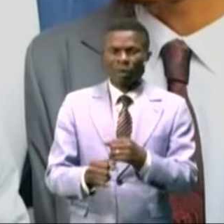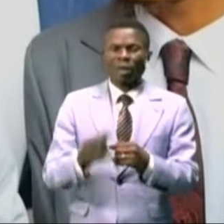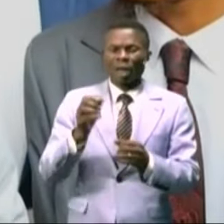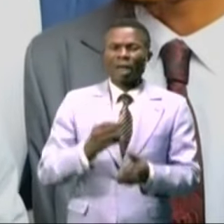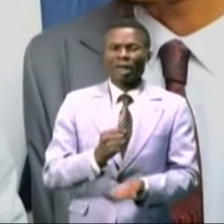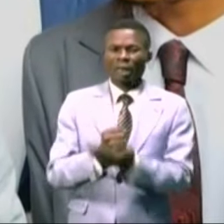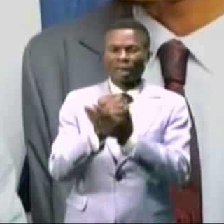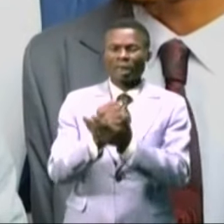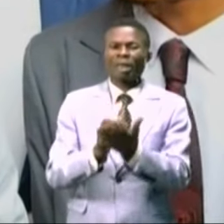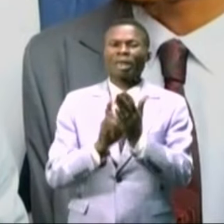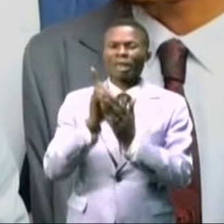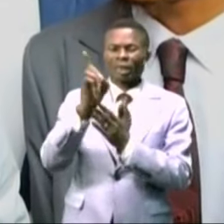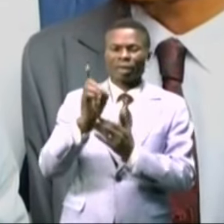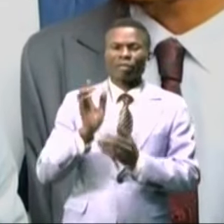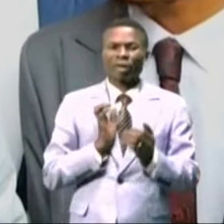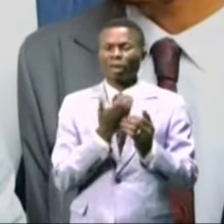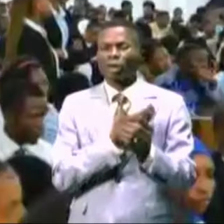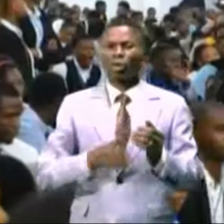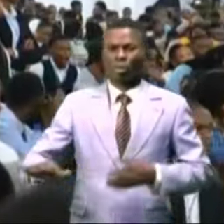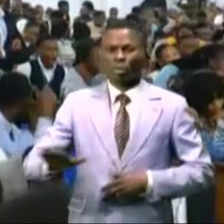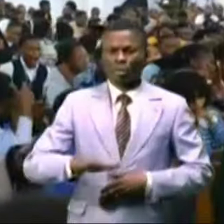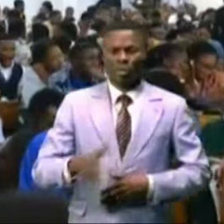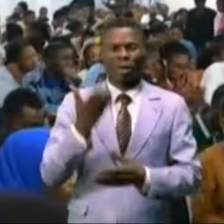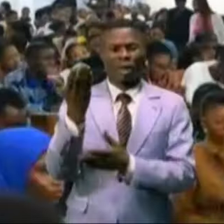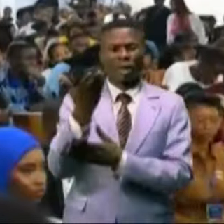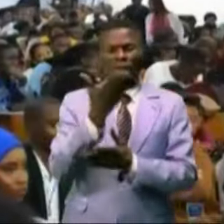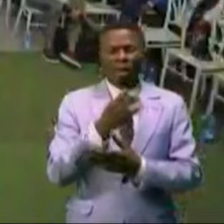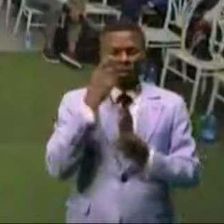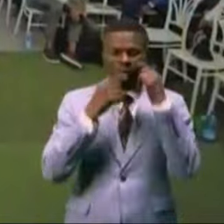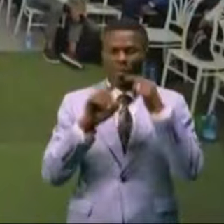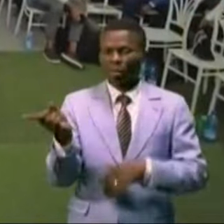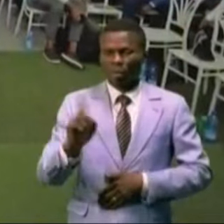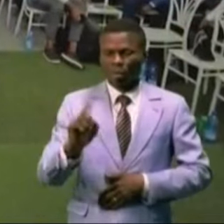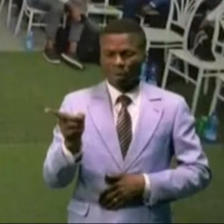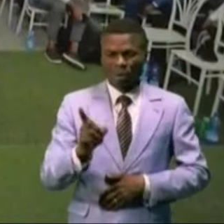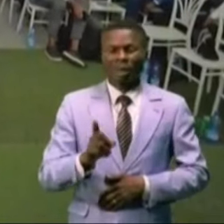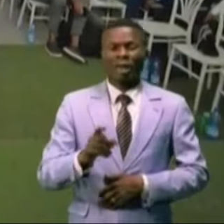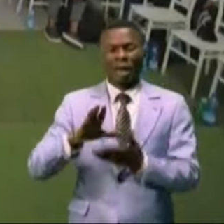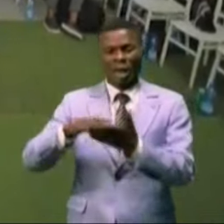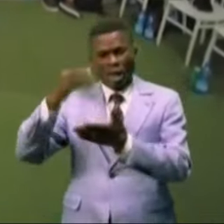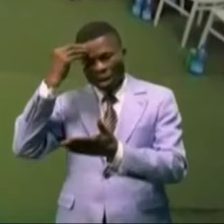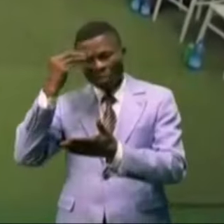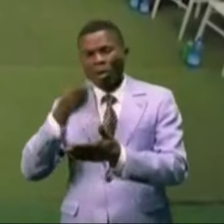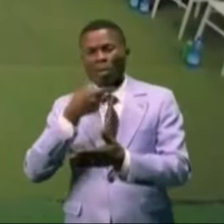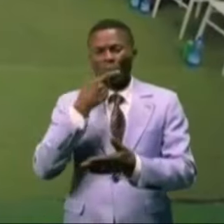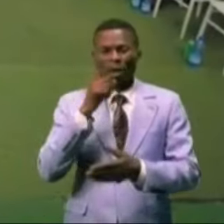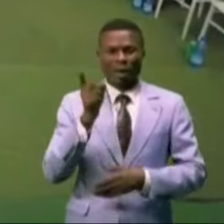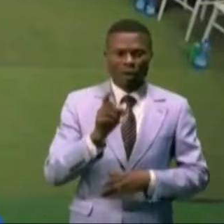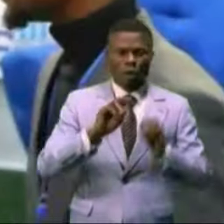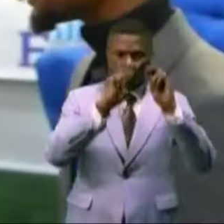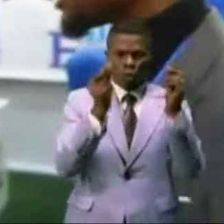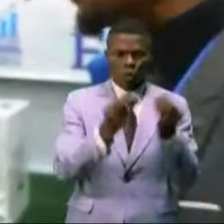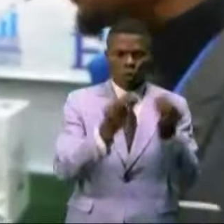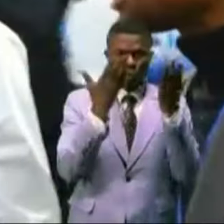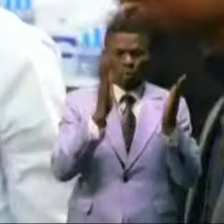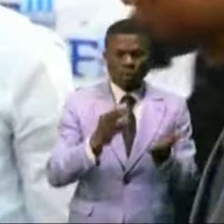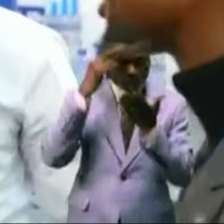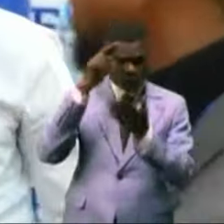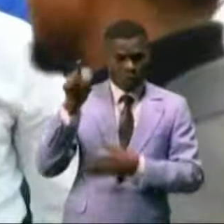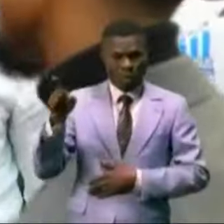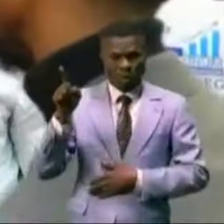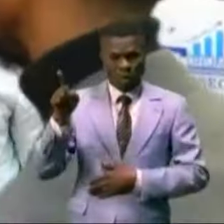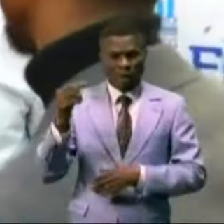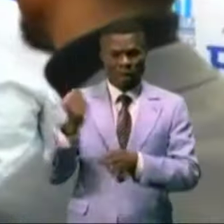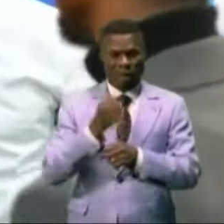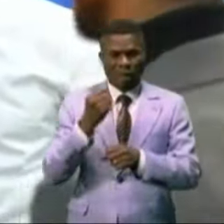développement de notre pays et non pas se lamenter. Liant la théorie à la pratique, un groupe de jeunes étudiants de cette université œuvrant